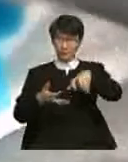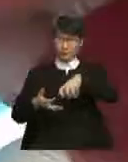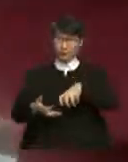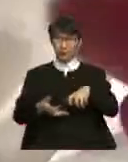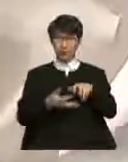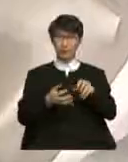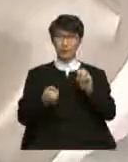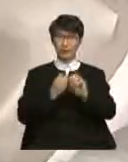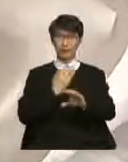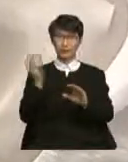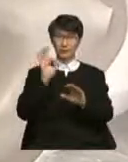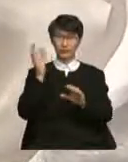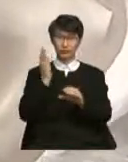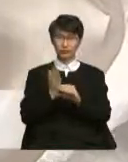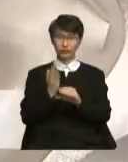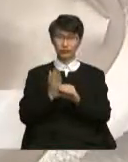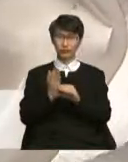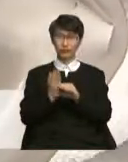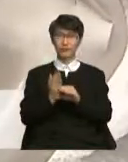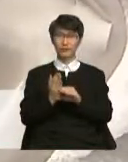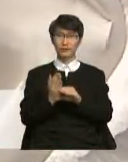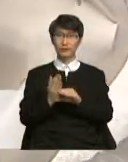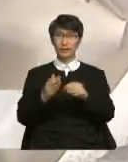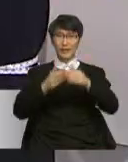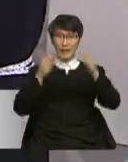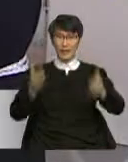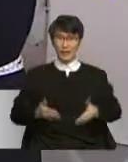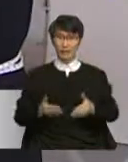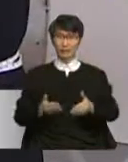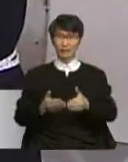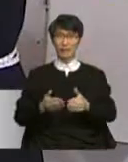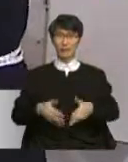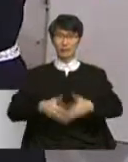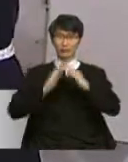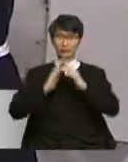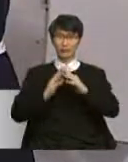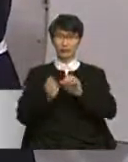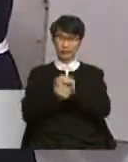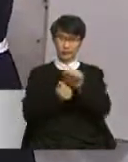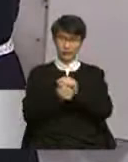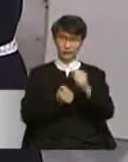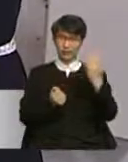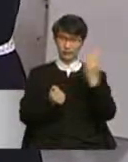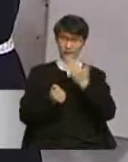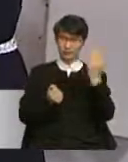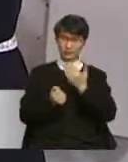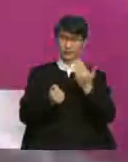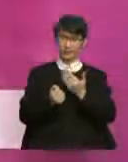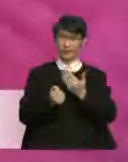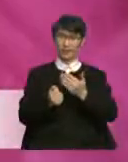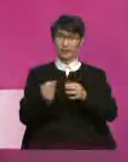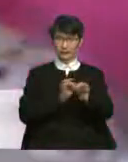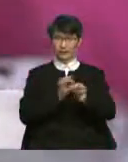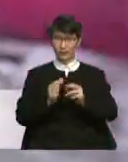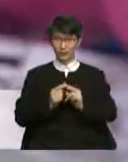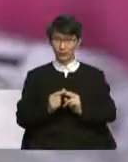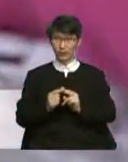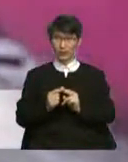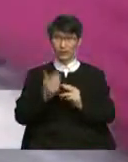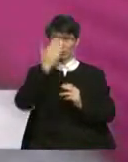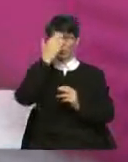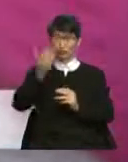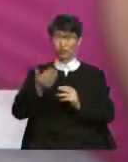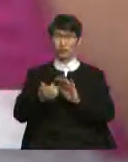있습니다. 각동마다 수거함을 설치하고 수거된 아이스팩을 세척하고 소독해 관내 시장과 점포에